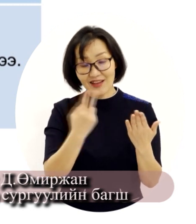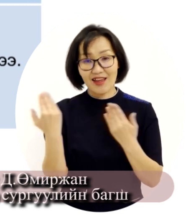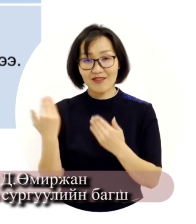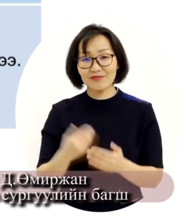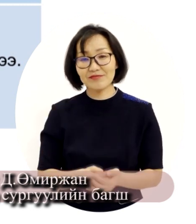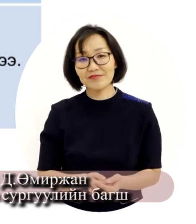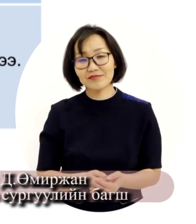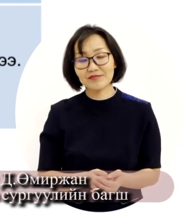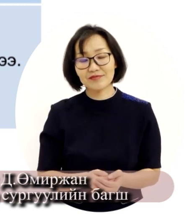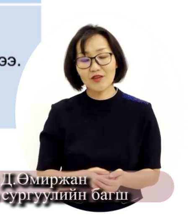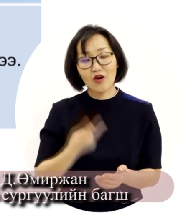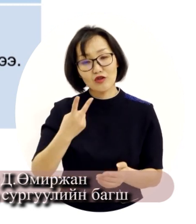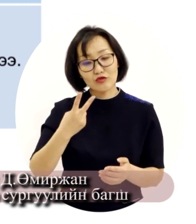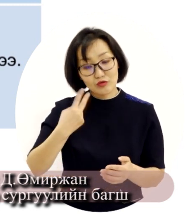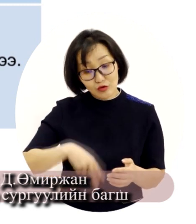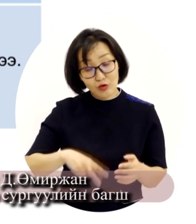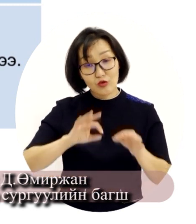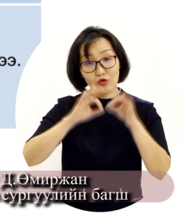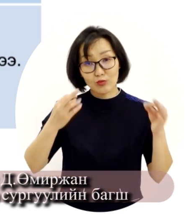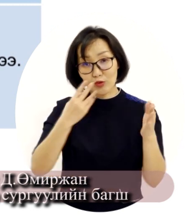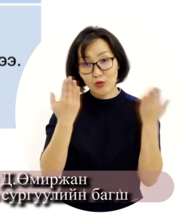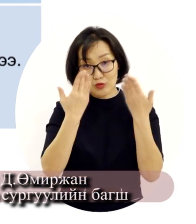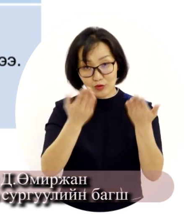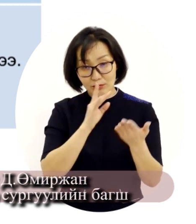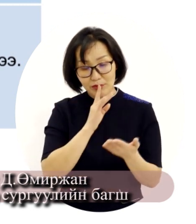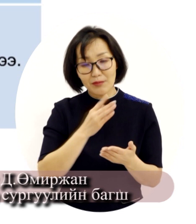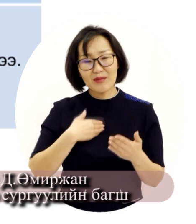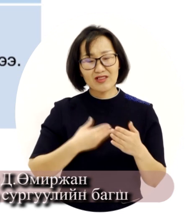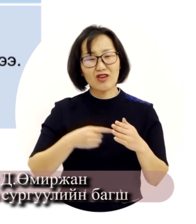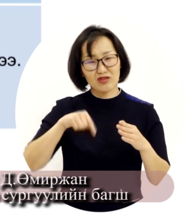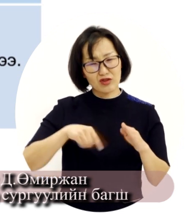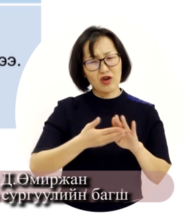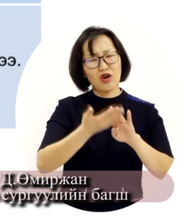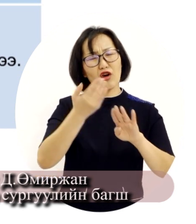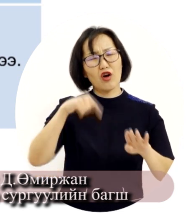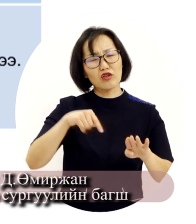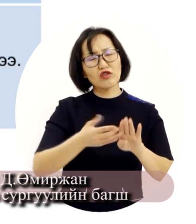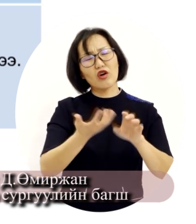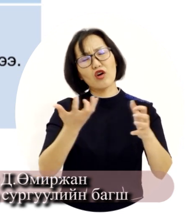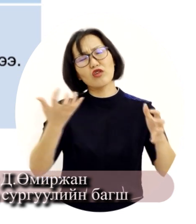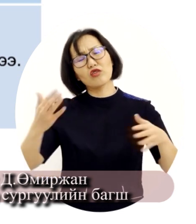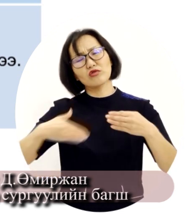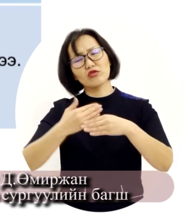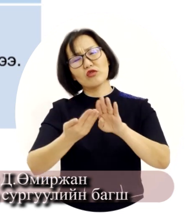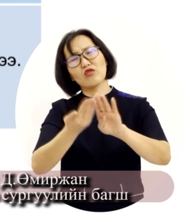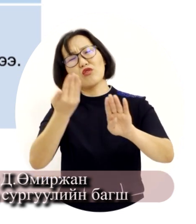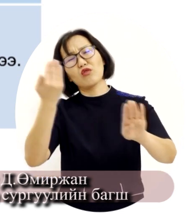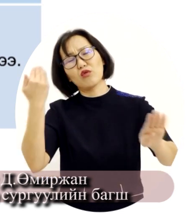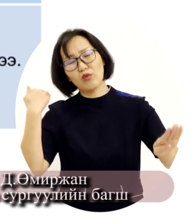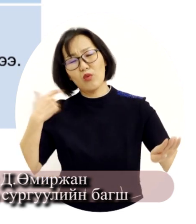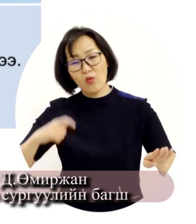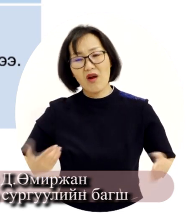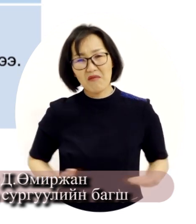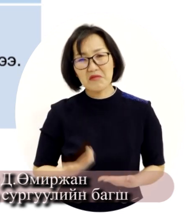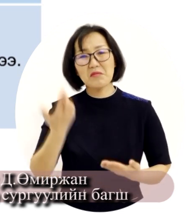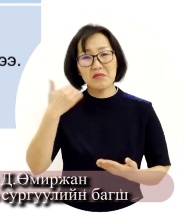біздің өлкемізде осыдан 700 мыңдан 800 мың жыл бұрын адамдар өмір сүрген. Ұлы Моңғол